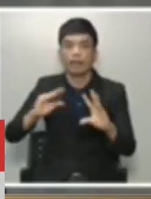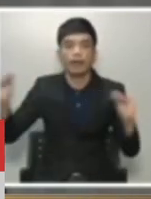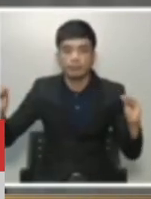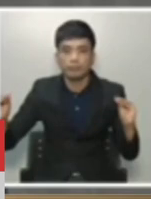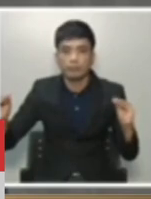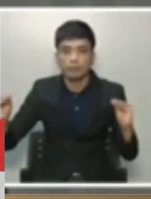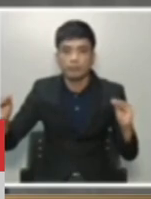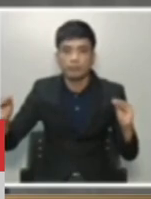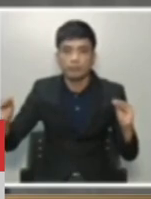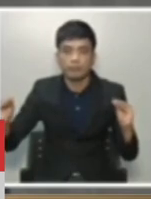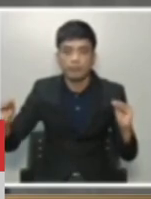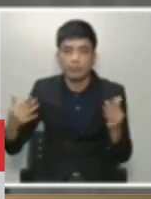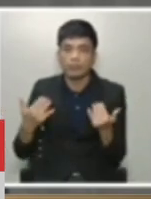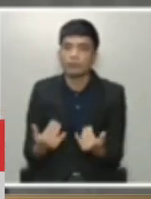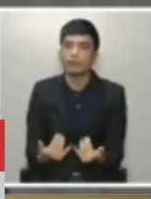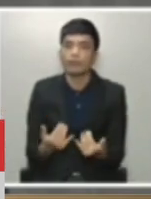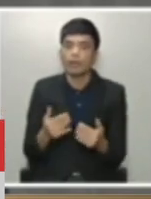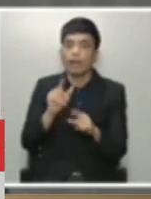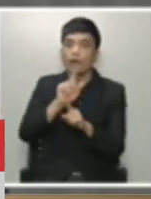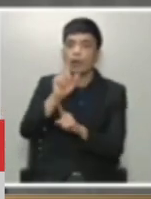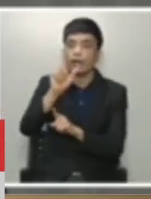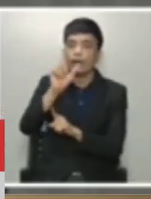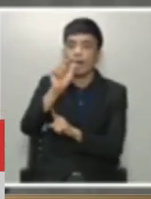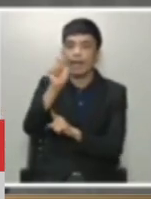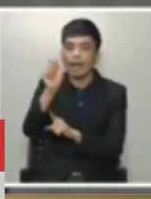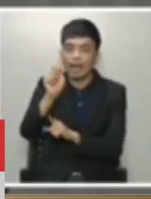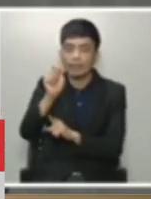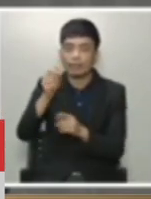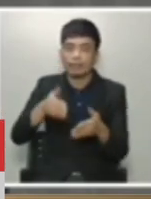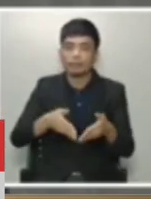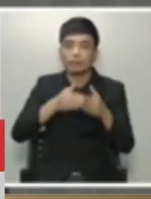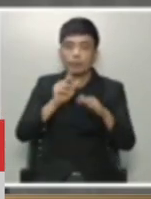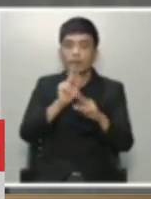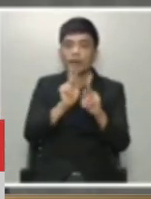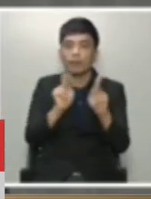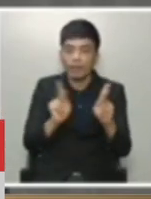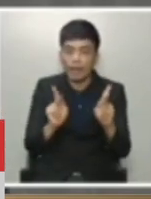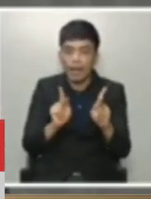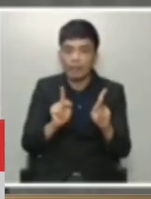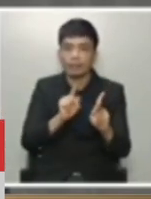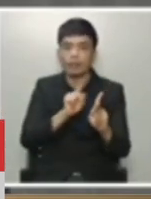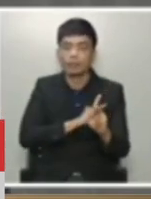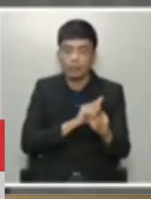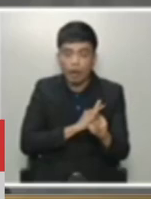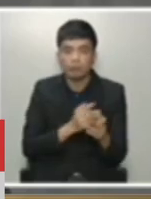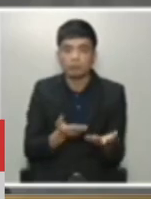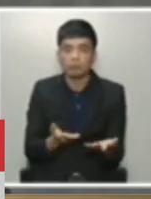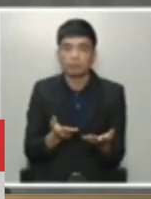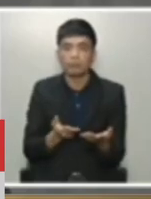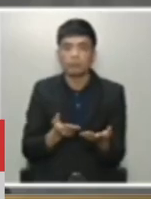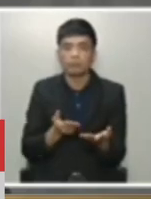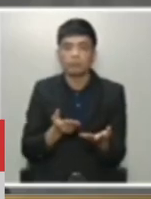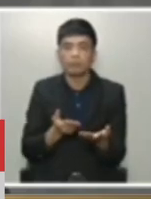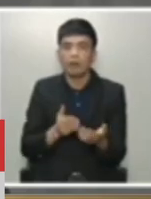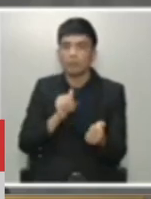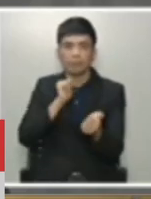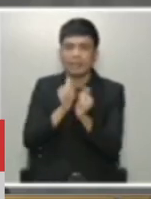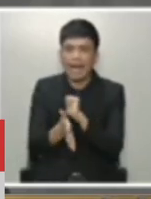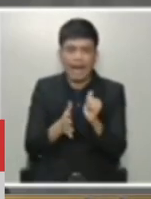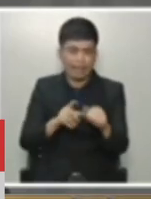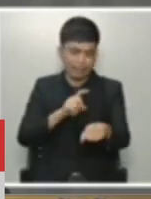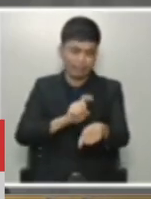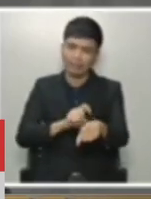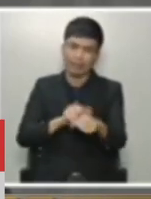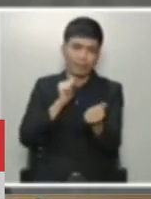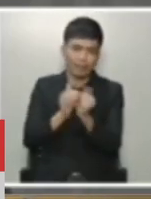พิ่งมาแต่งตั้งกรรมการวันอังคารที่ต่อมาสิ่งเหล่านี้เนี่ยในยุคนี้มันไม่ทันการเนื่องจาก